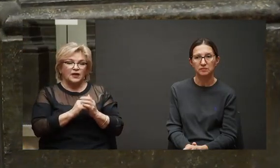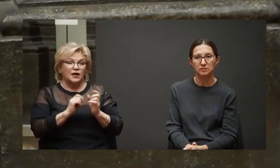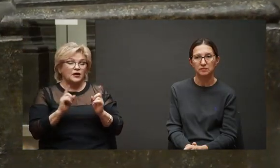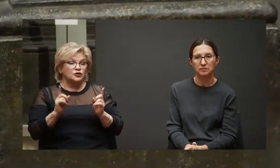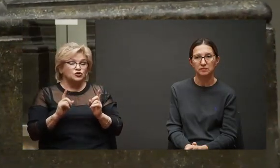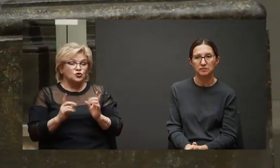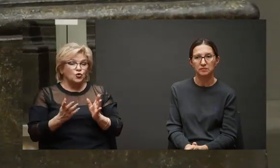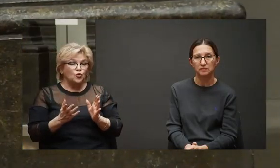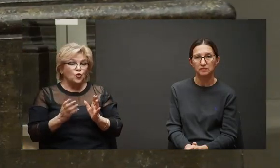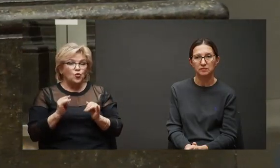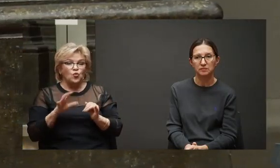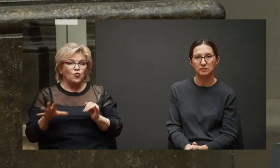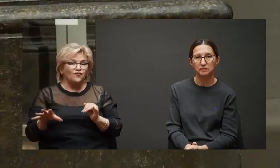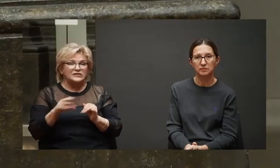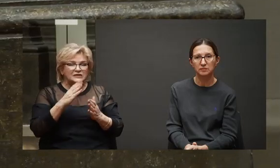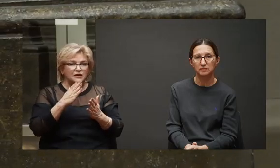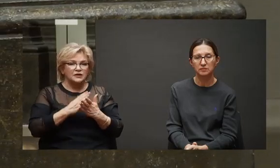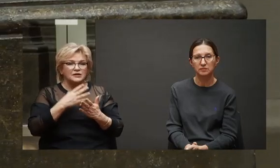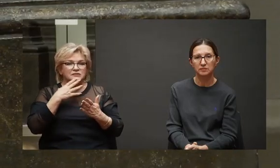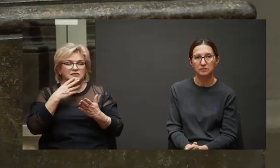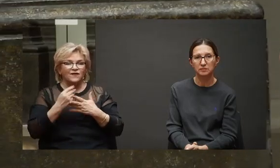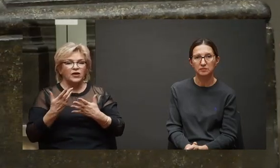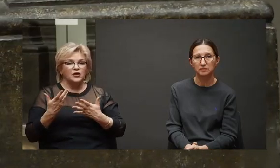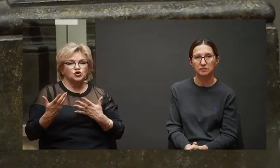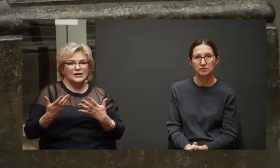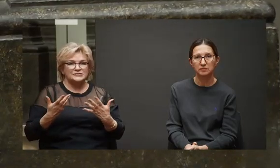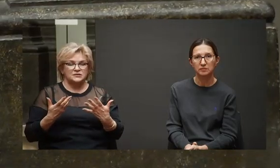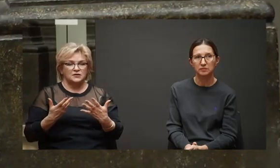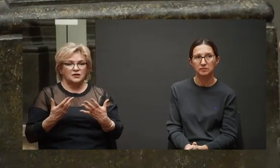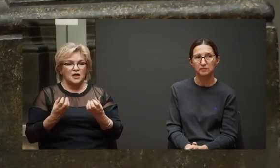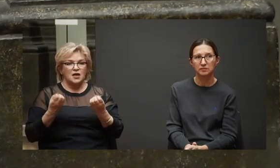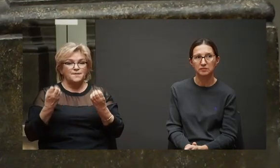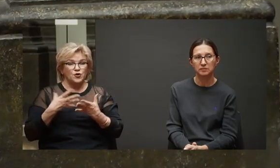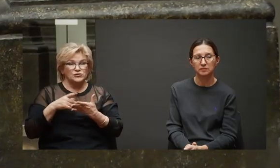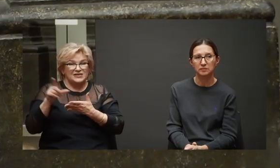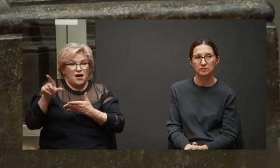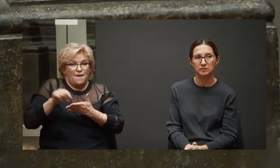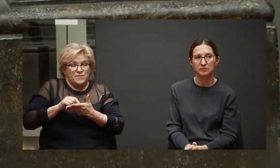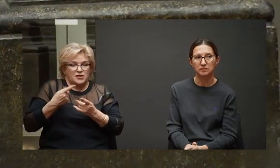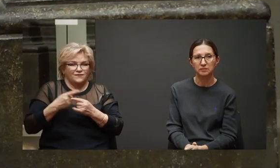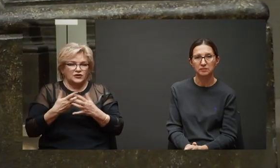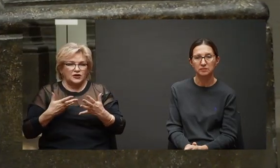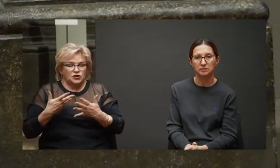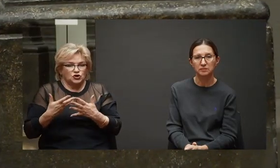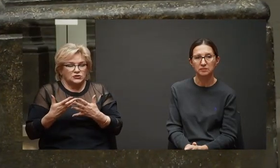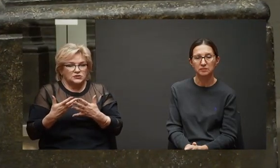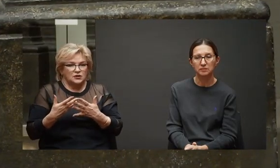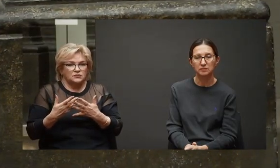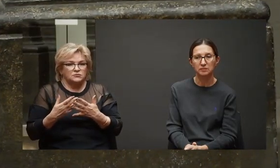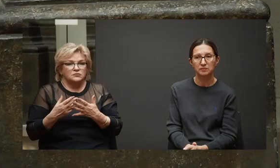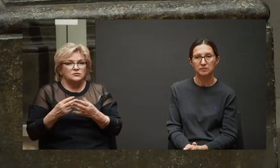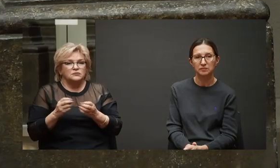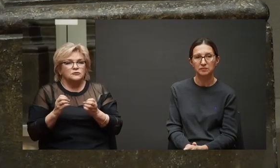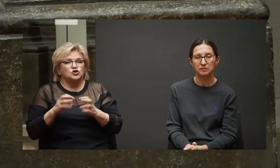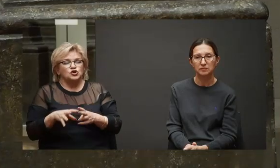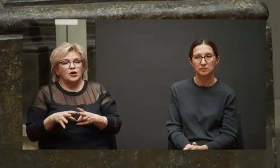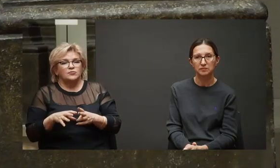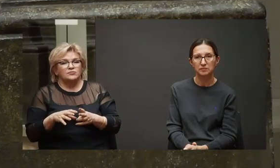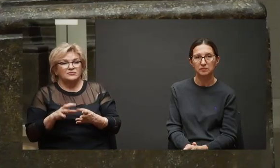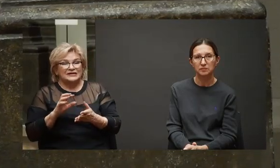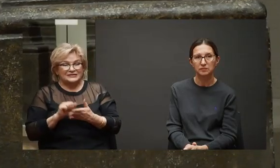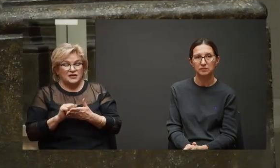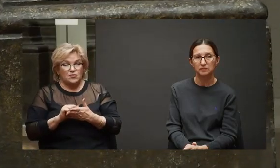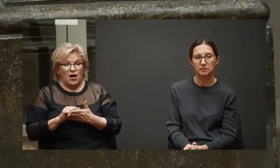что у всех есть свои жесты. И просто их копируя, эти жесты, то, чем занимались,